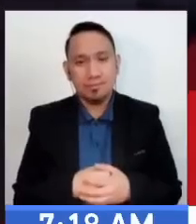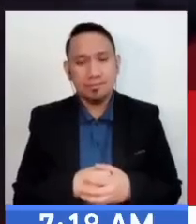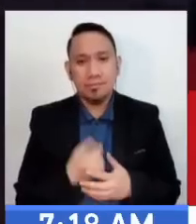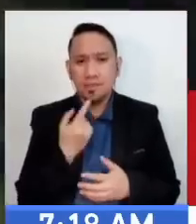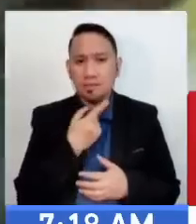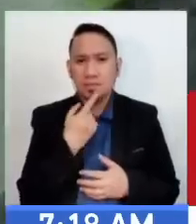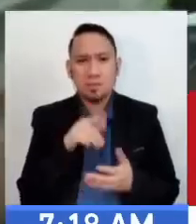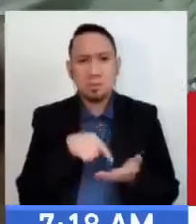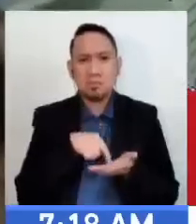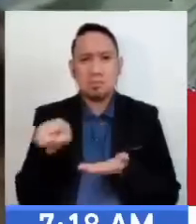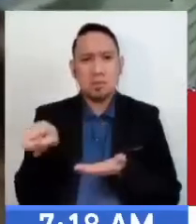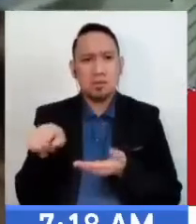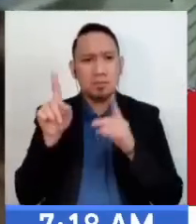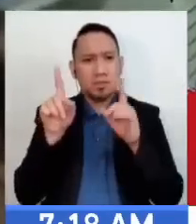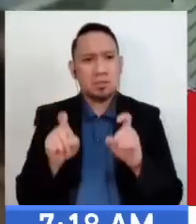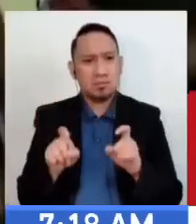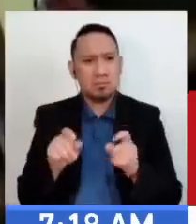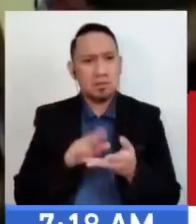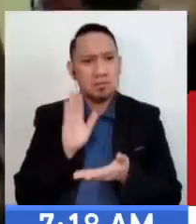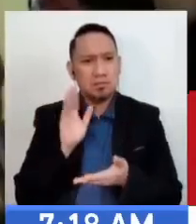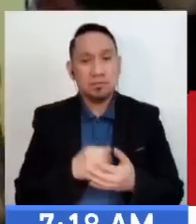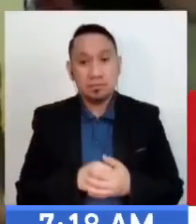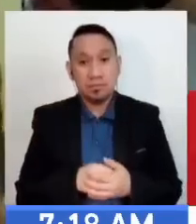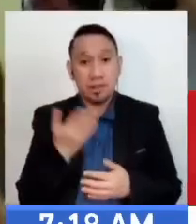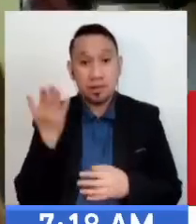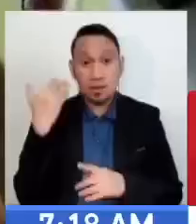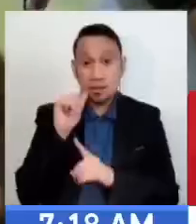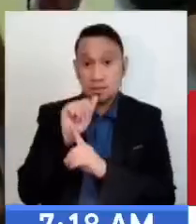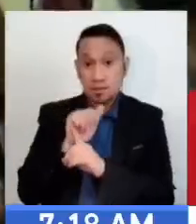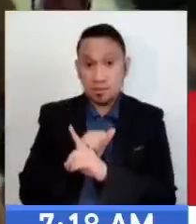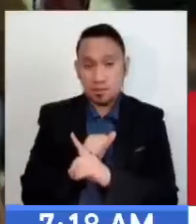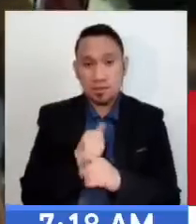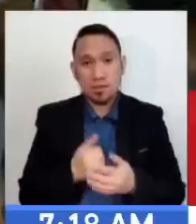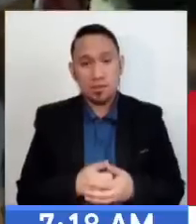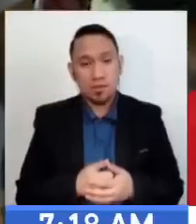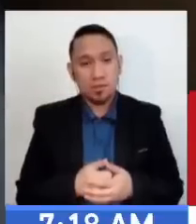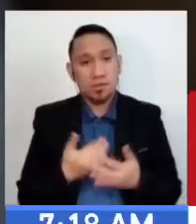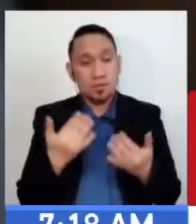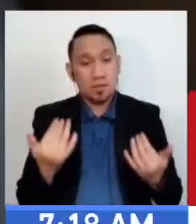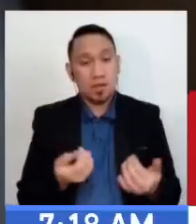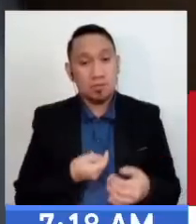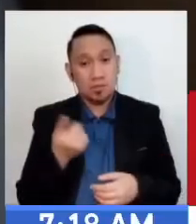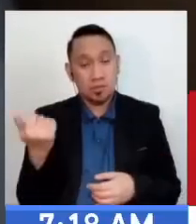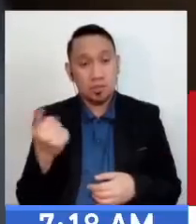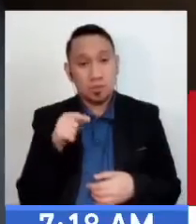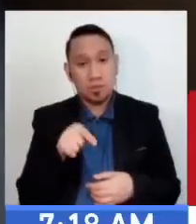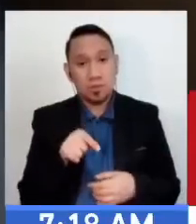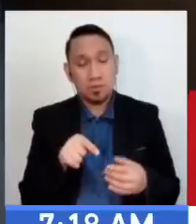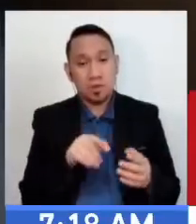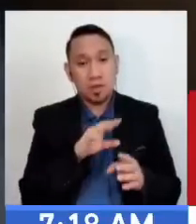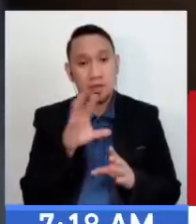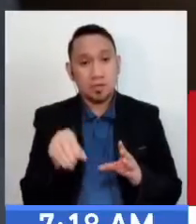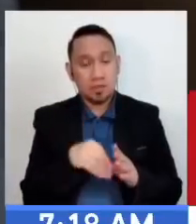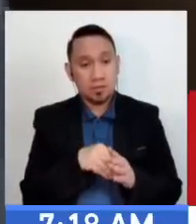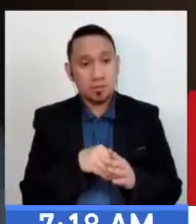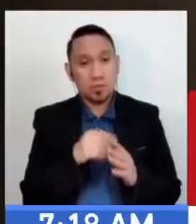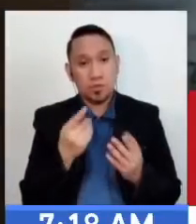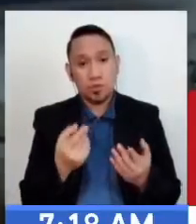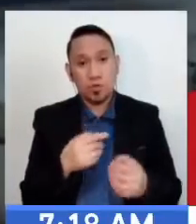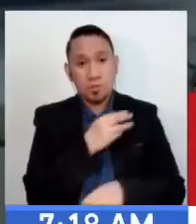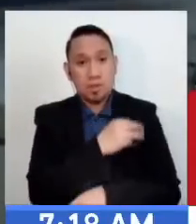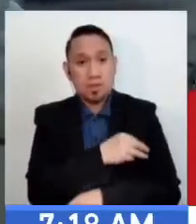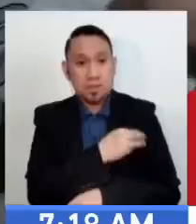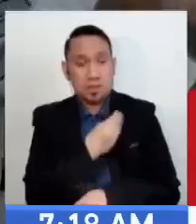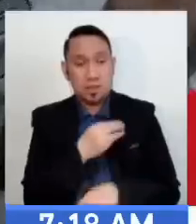exam, sir. Noong Abril naman, tuluyan ang inalis ang obligasyong sumalang sa karagdagang medical examinations ang mga motoristang may hawak